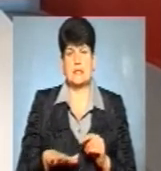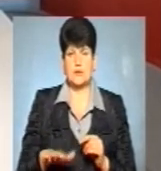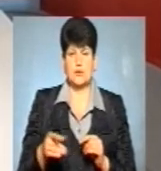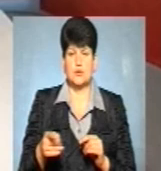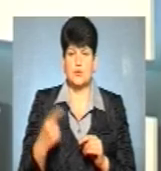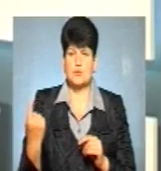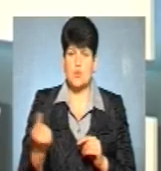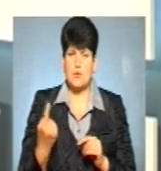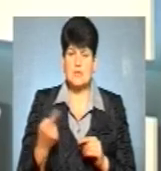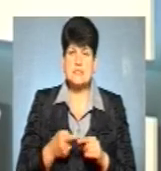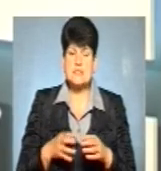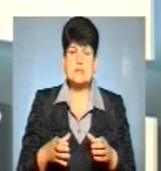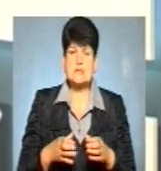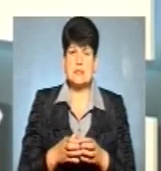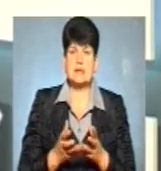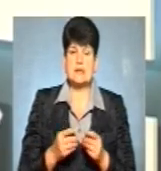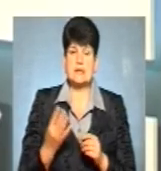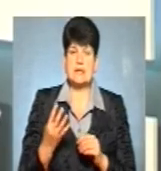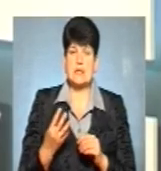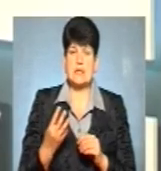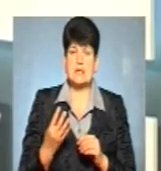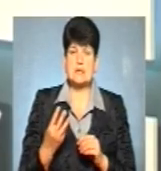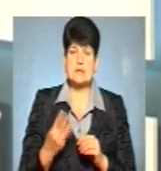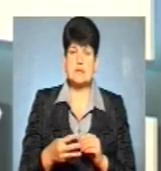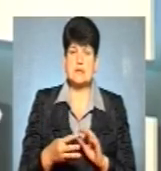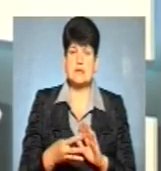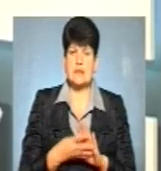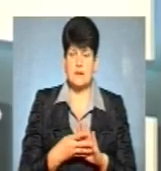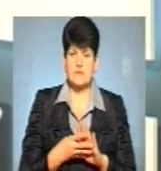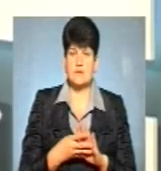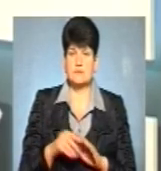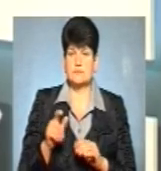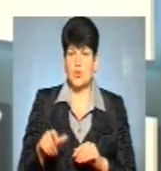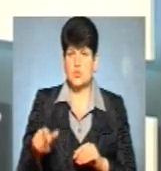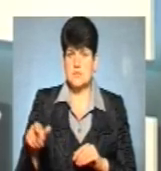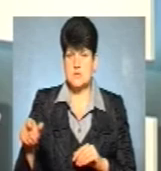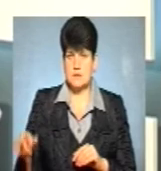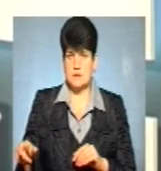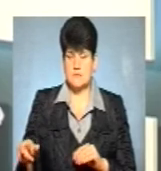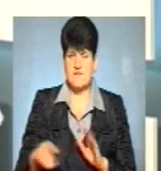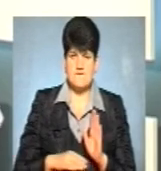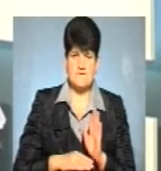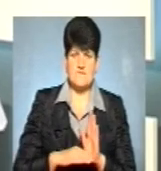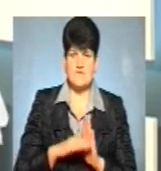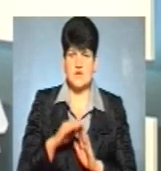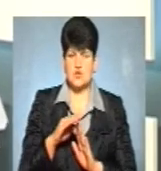Тернопільської області. Такий загін кількості 39 фахівців, осіб,